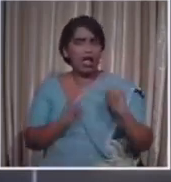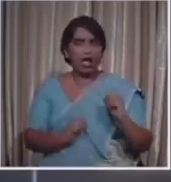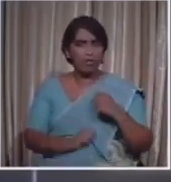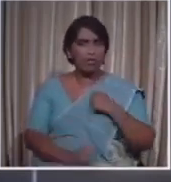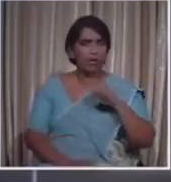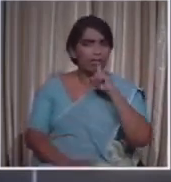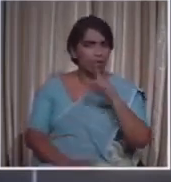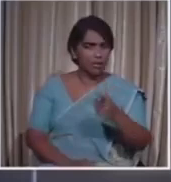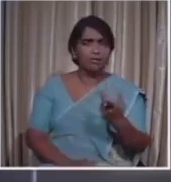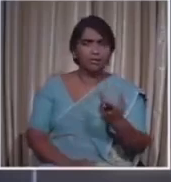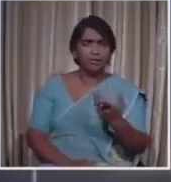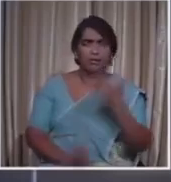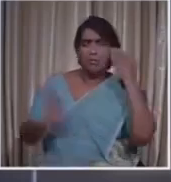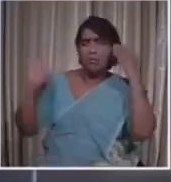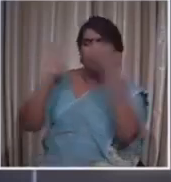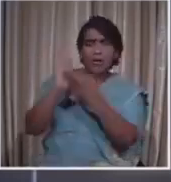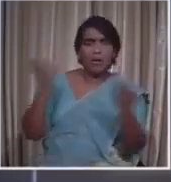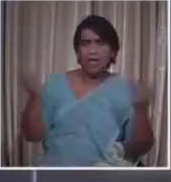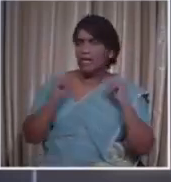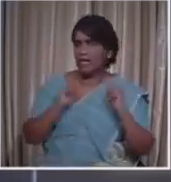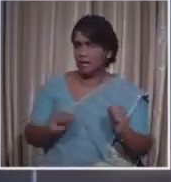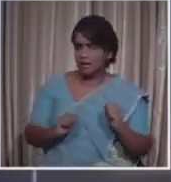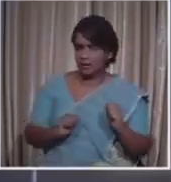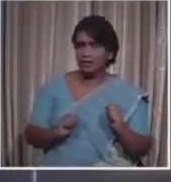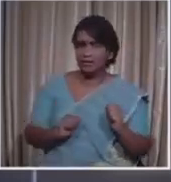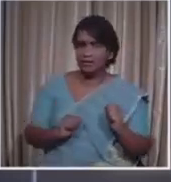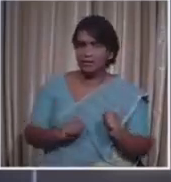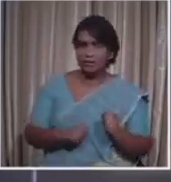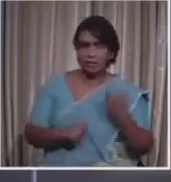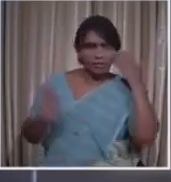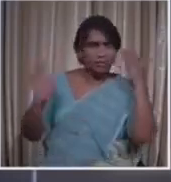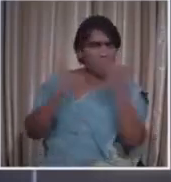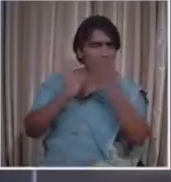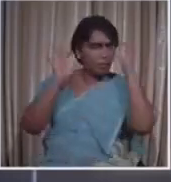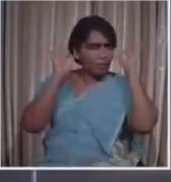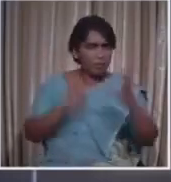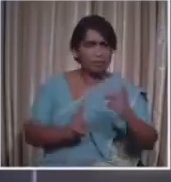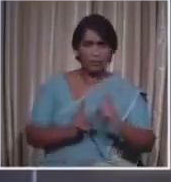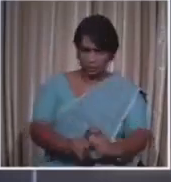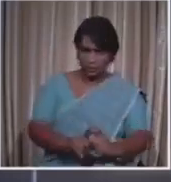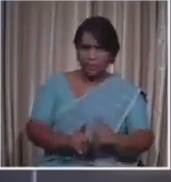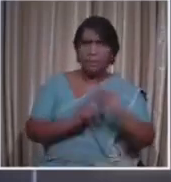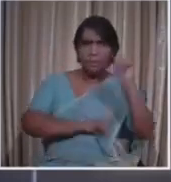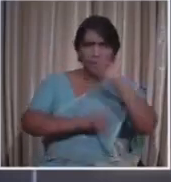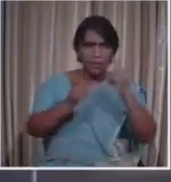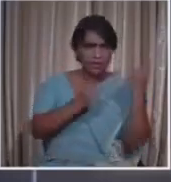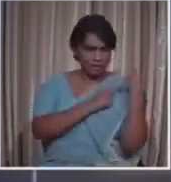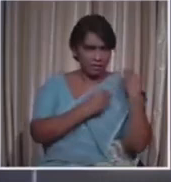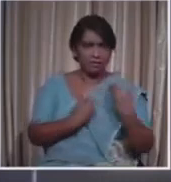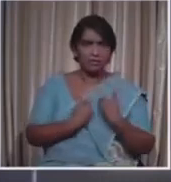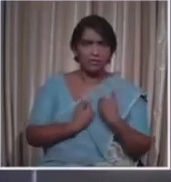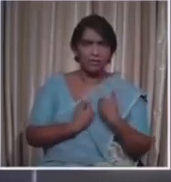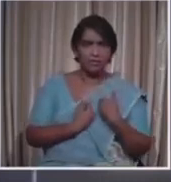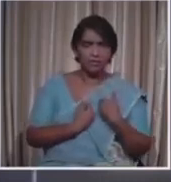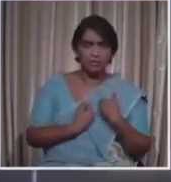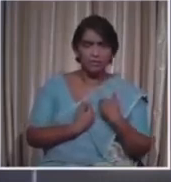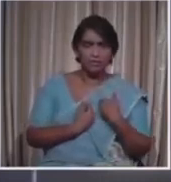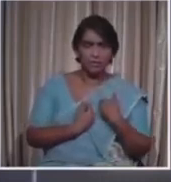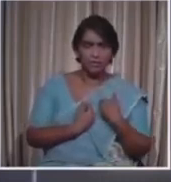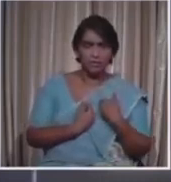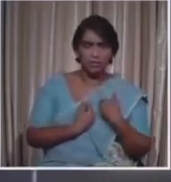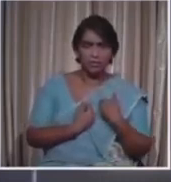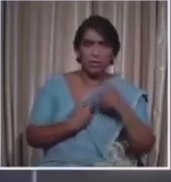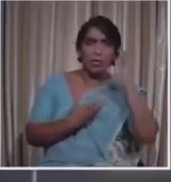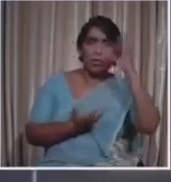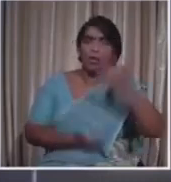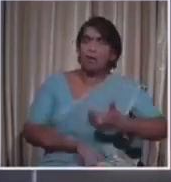ඇයි අපි ඒක ගැන සංවේදී නොවන්නේ? ඒ අසංවේදී පාර්ලිමේන්තුවක් කියලා පෙන්වන එකද අපේ වගකීම? දැන් අපි අහනවා පොල් ගහට